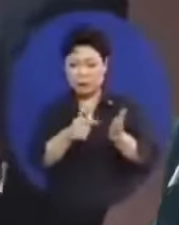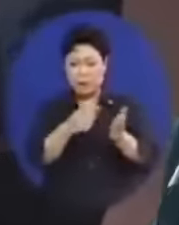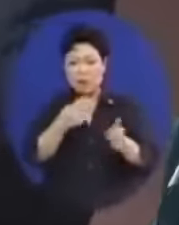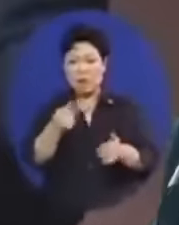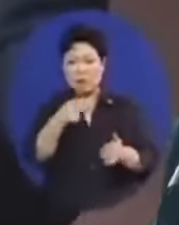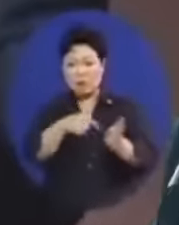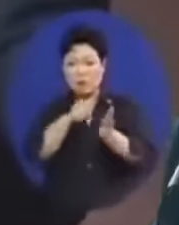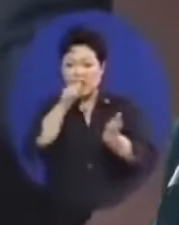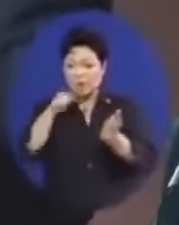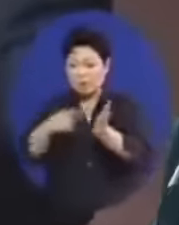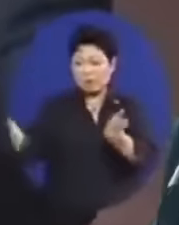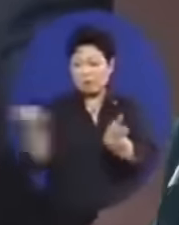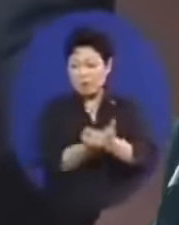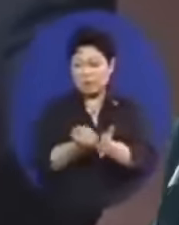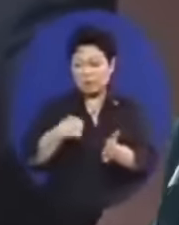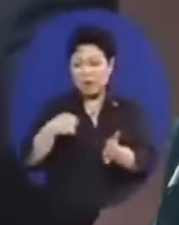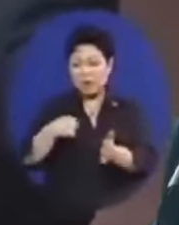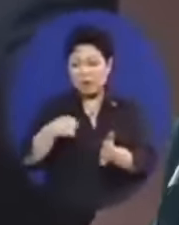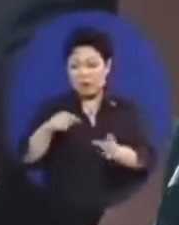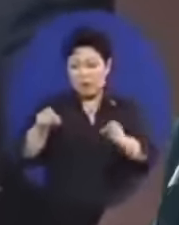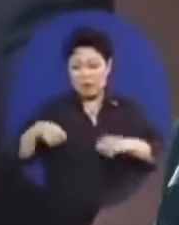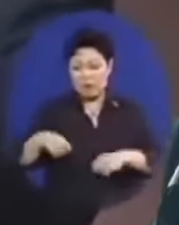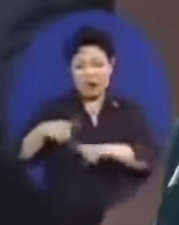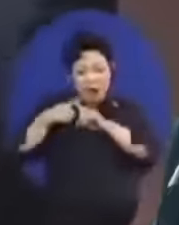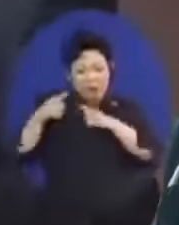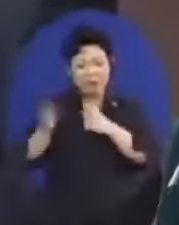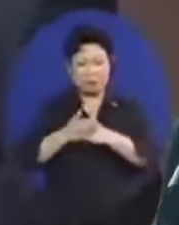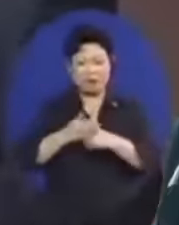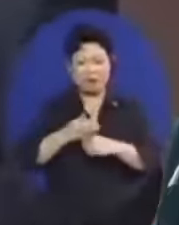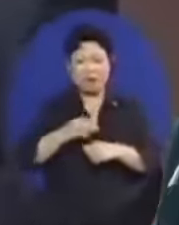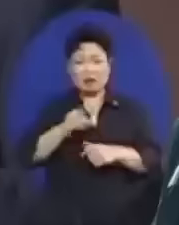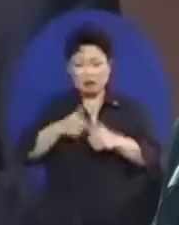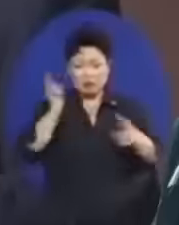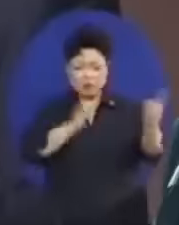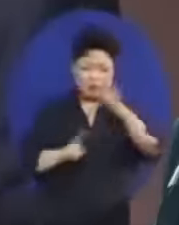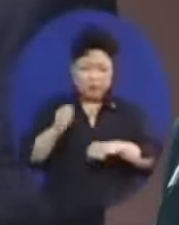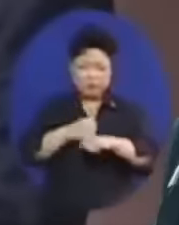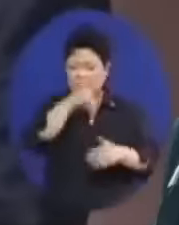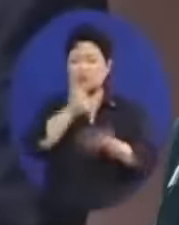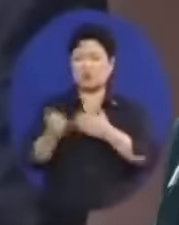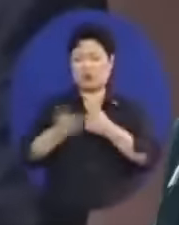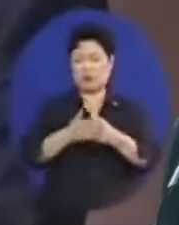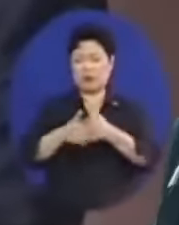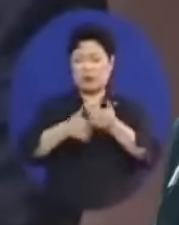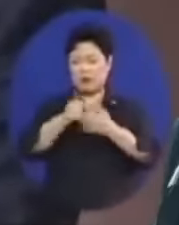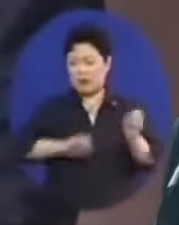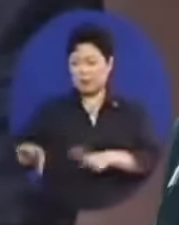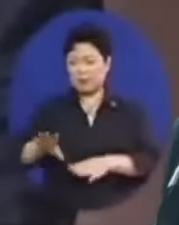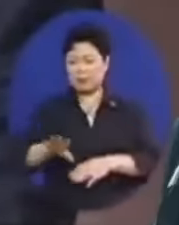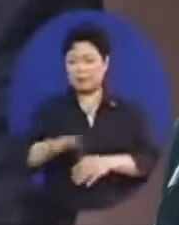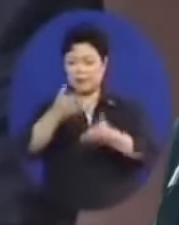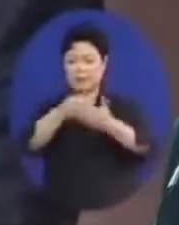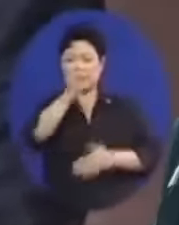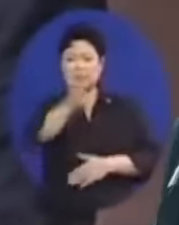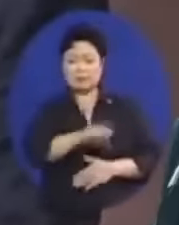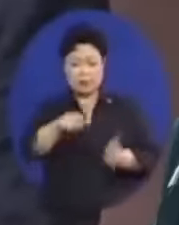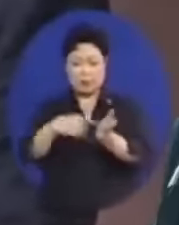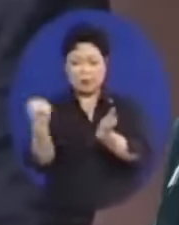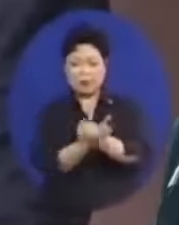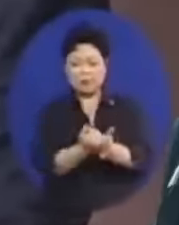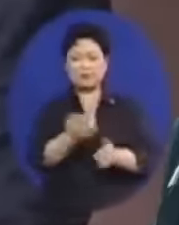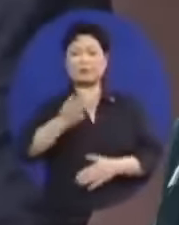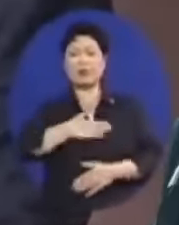못에 찔려 있는 것은 내 허물 때문에 그가 상함은 내 죄악 때문에 그가 하나님께 부림받아 십자가에 못 박린 것은